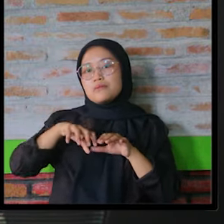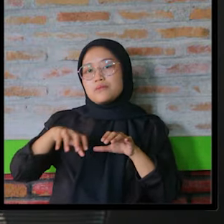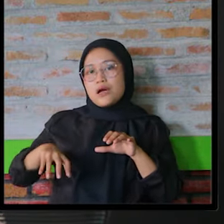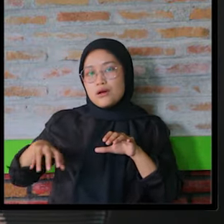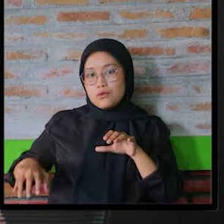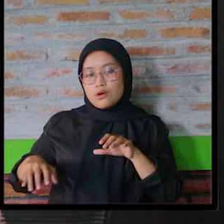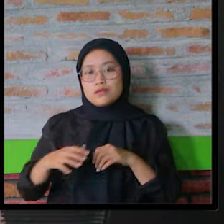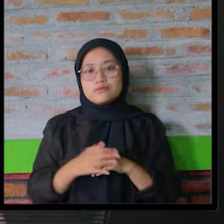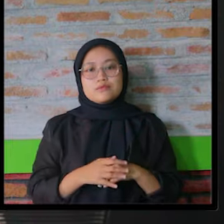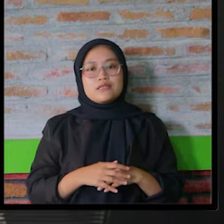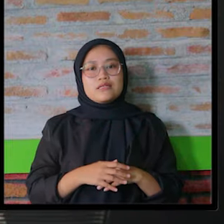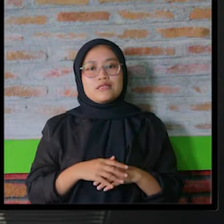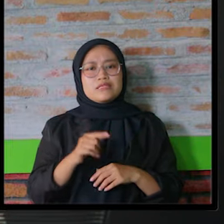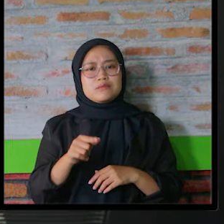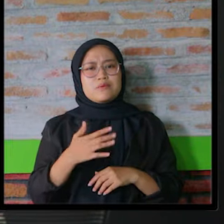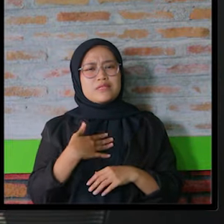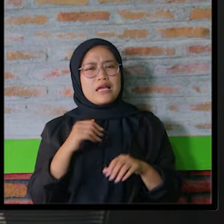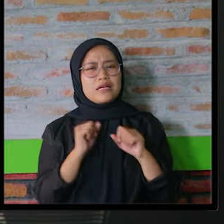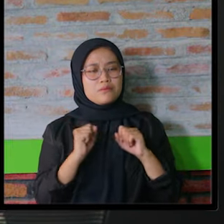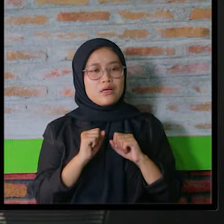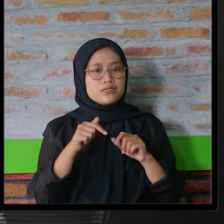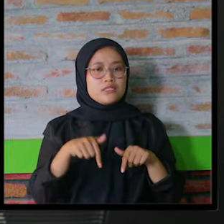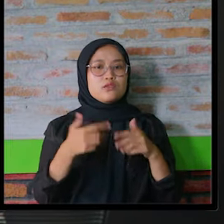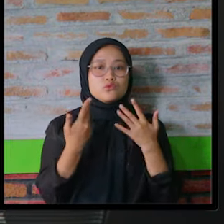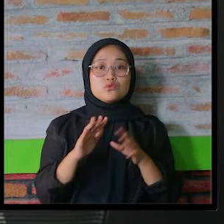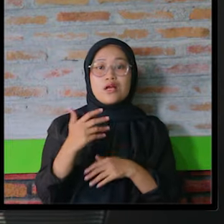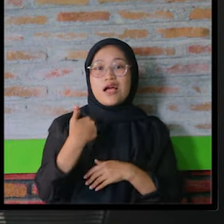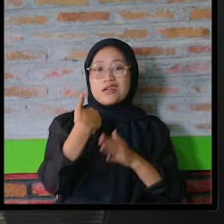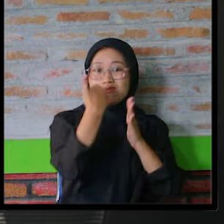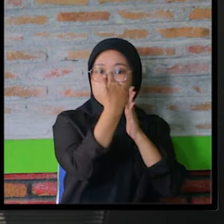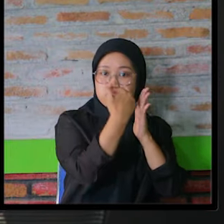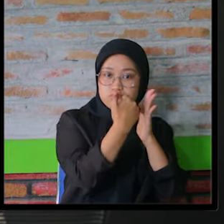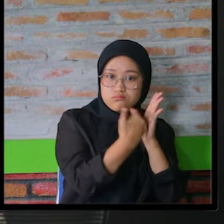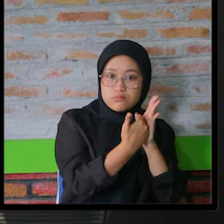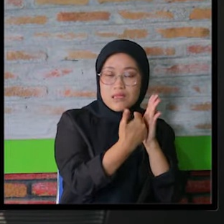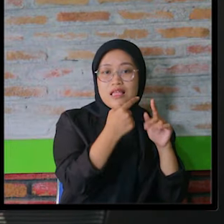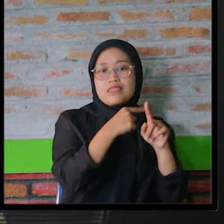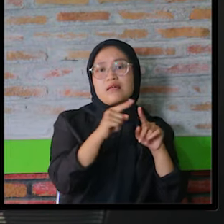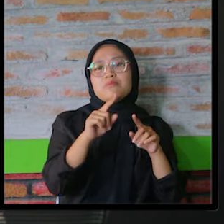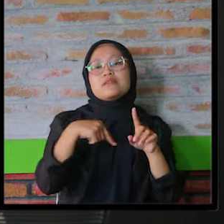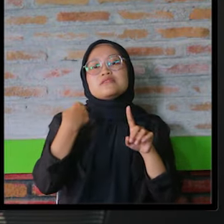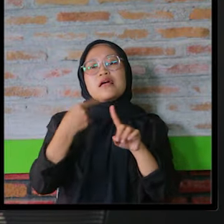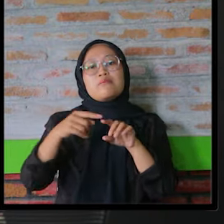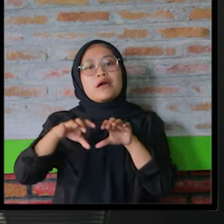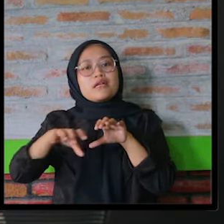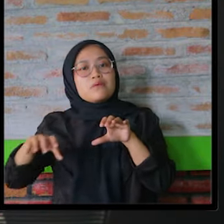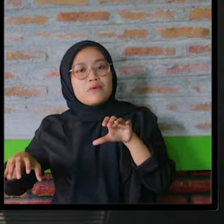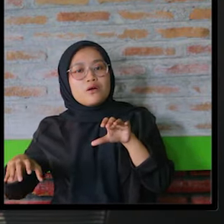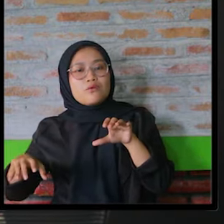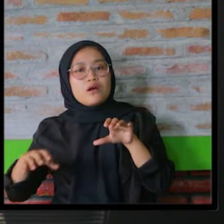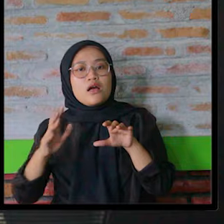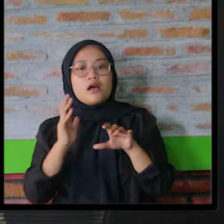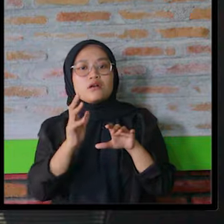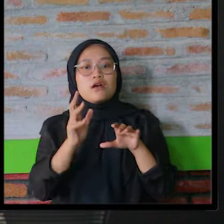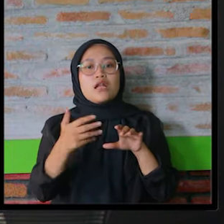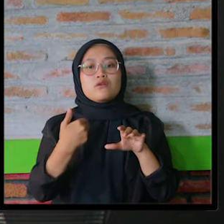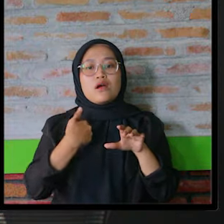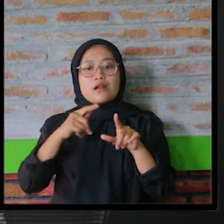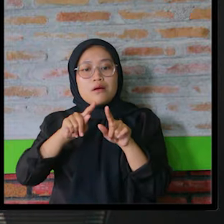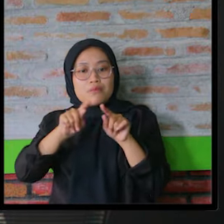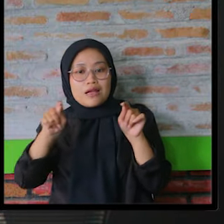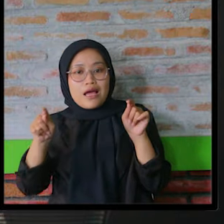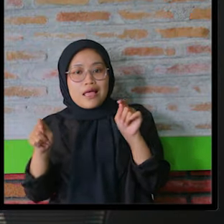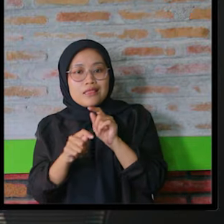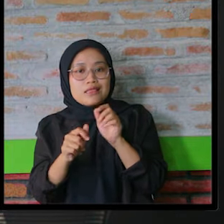ada peraturan nih Sudah ada regulasinya tapi di sampai bawah itu kalau misalnya ada pergantian personil